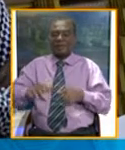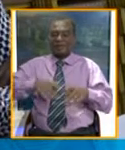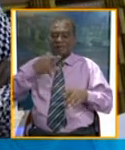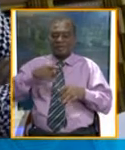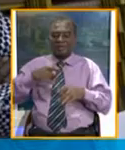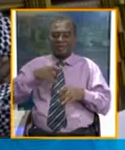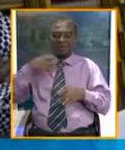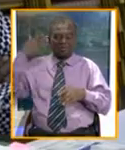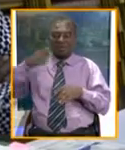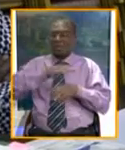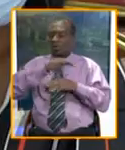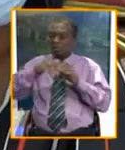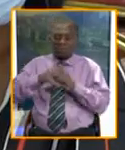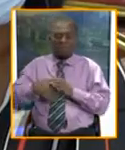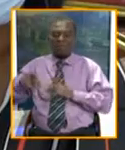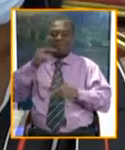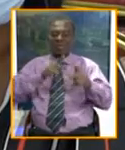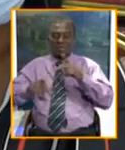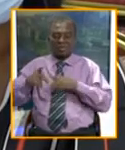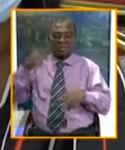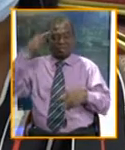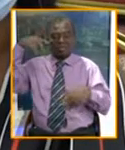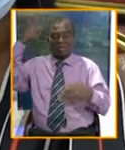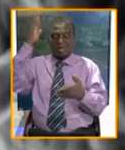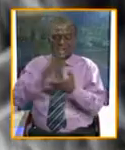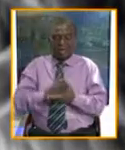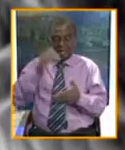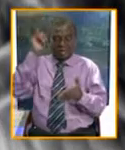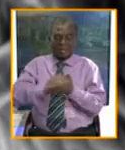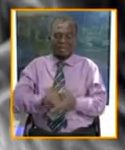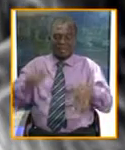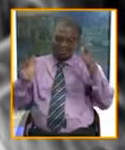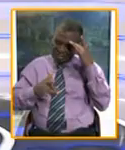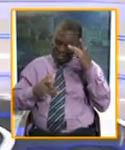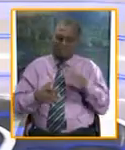la montée vertigineuse du taux de contamination à la COVID-19 en Côte d'Ivoire.